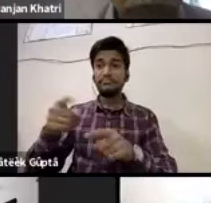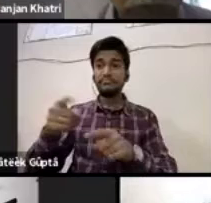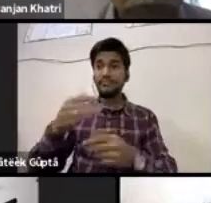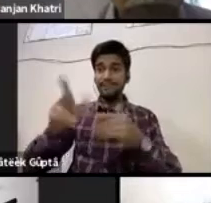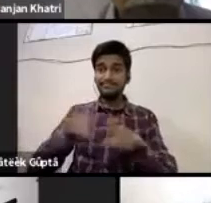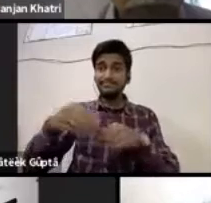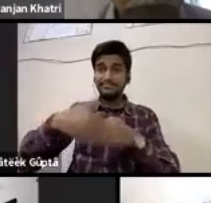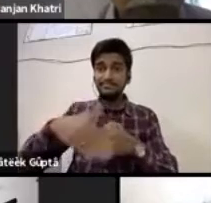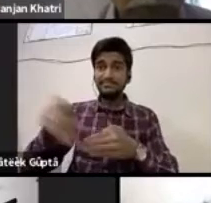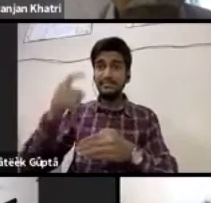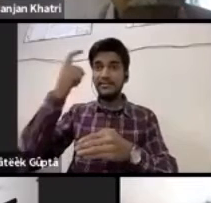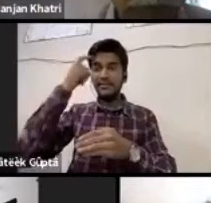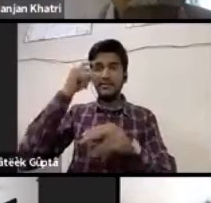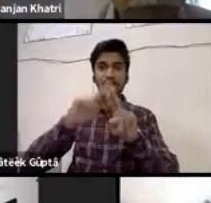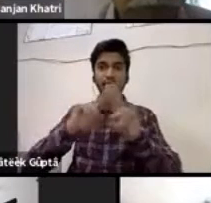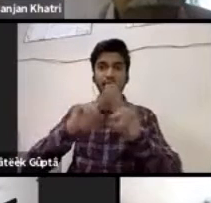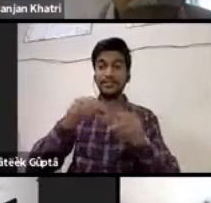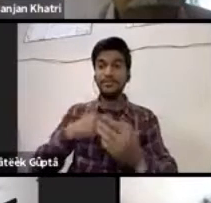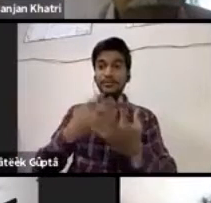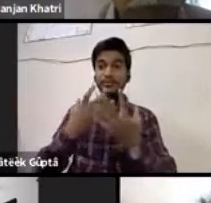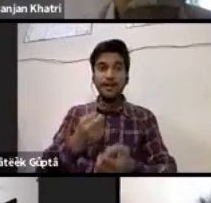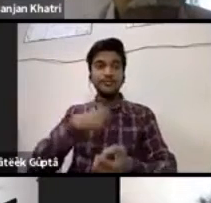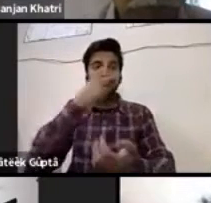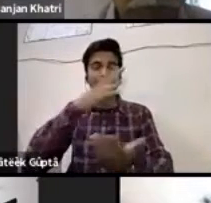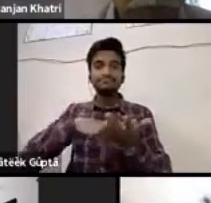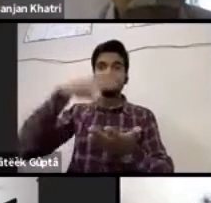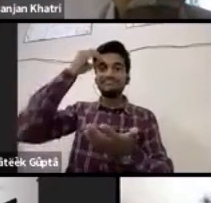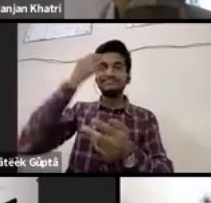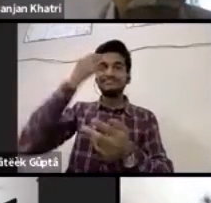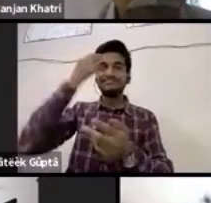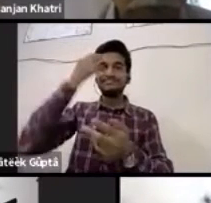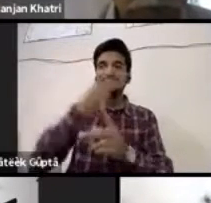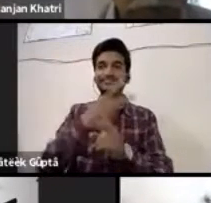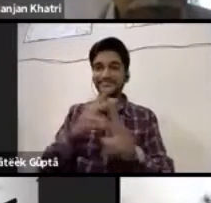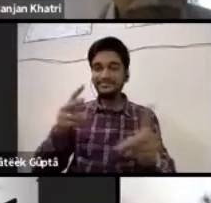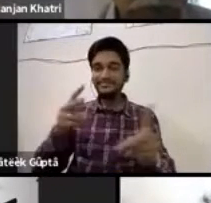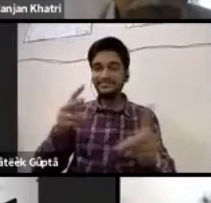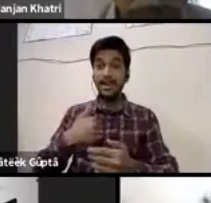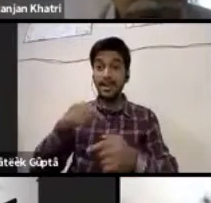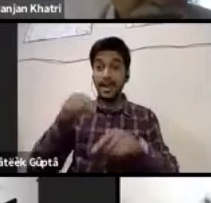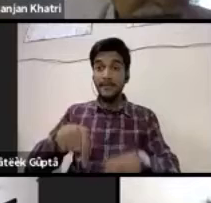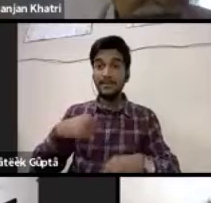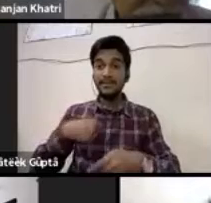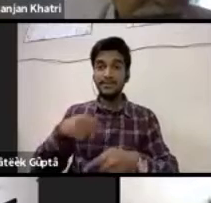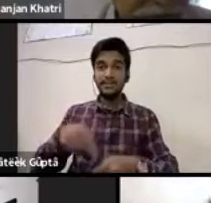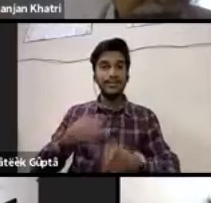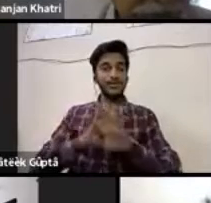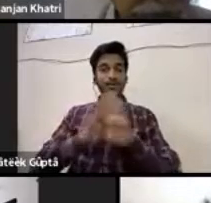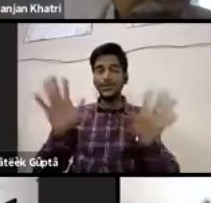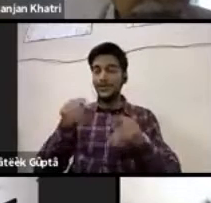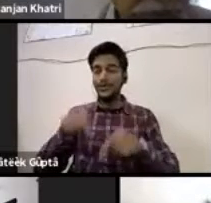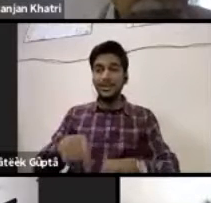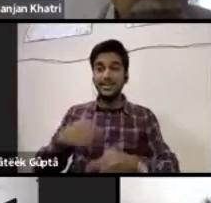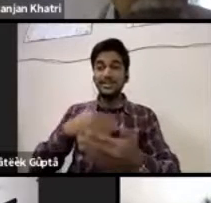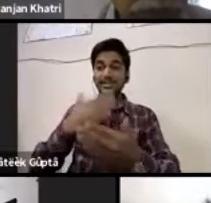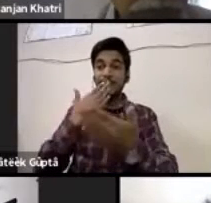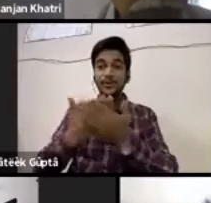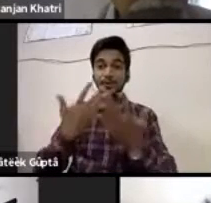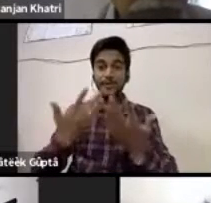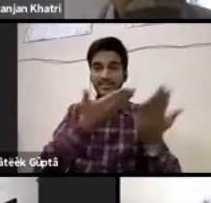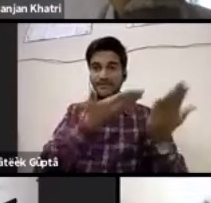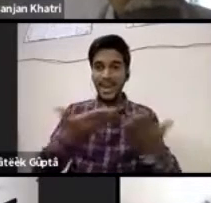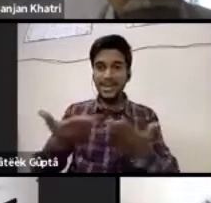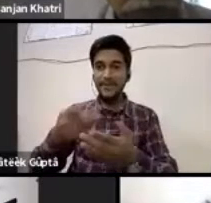much use. Aur hum sab usse labhanvit honge. So मैं वंस अगेन आई वुड लाइक टू वेलकम निरंजन जी एंड ऑल